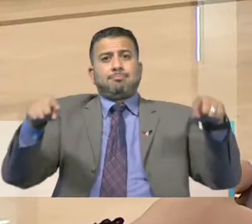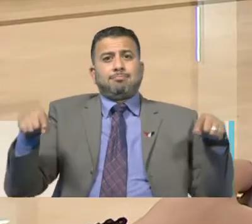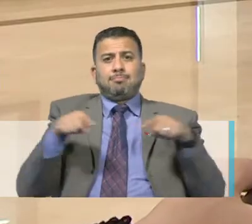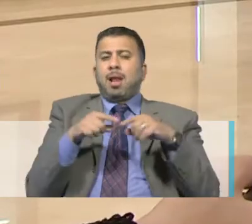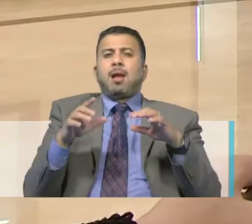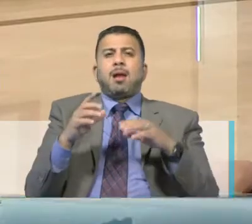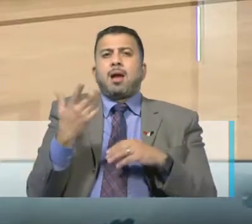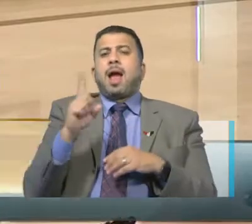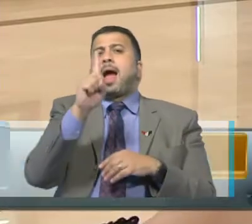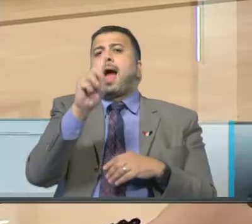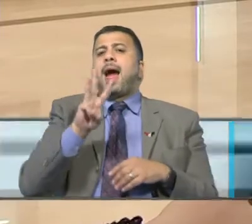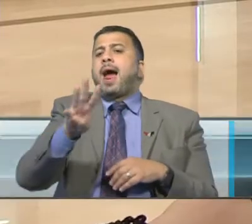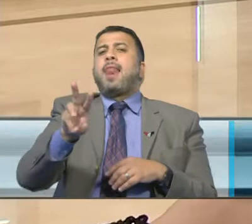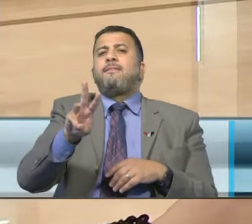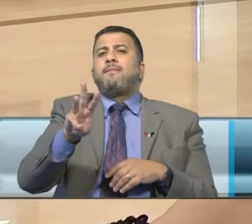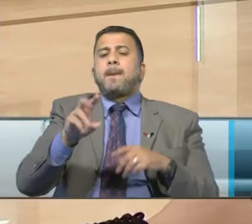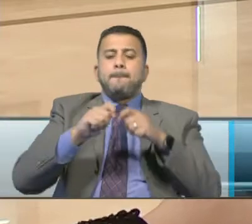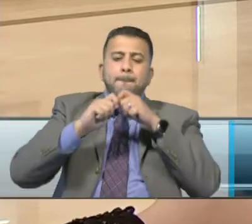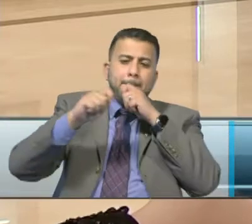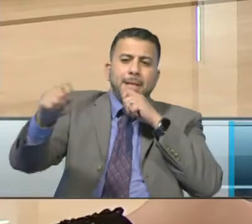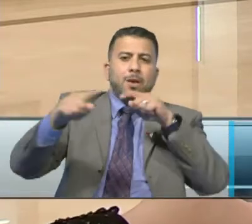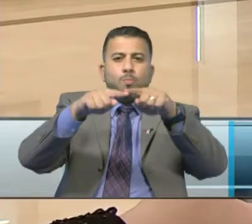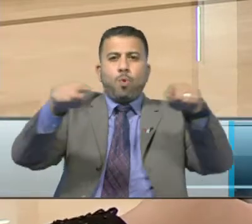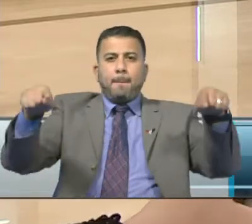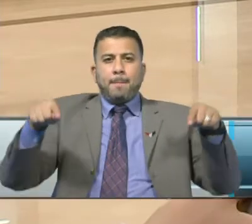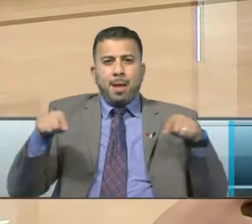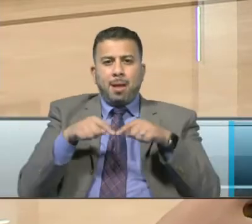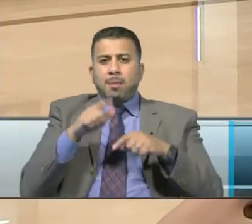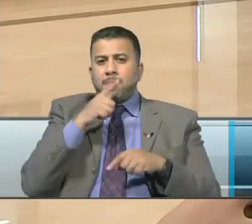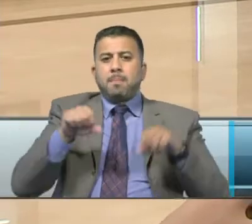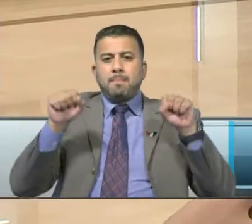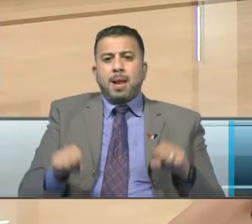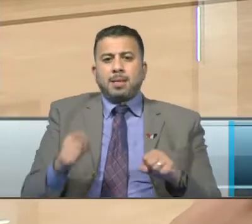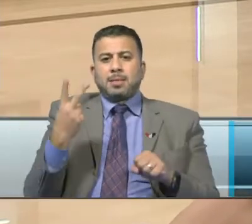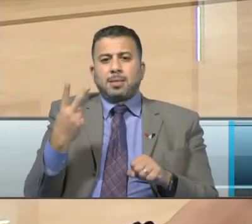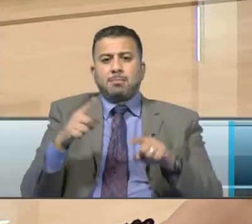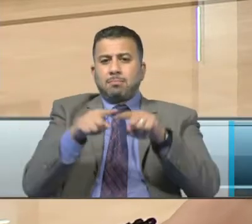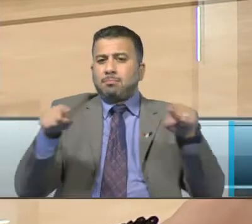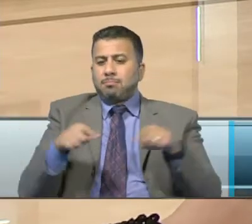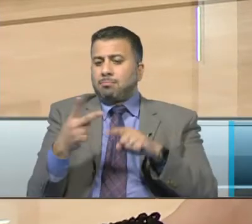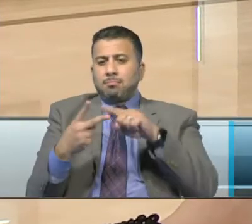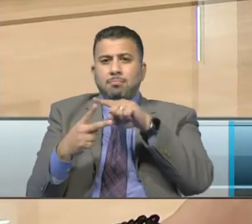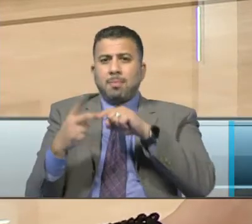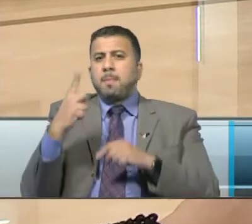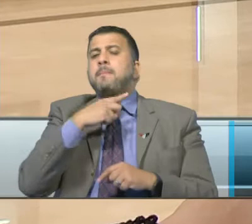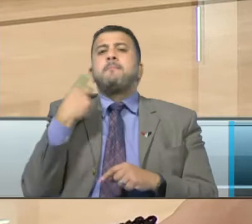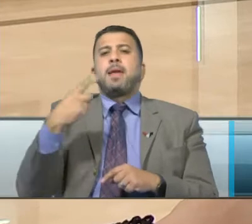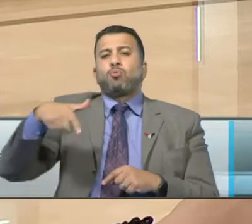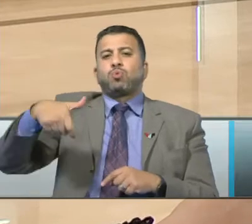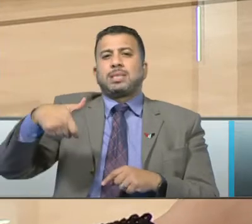الرئيسي 1000 متر مربع. يتكون المبنى الرئيسي من مجلسين بمساحة كل منهما 160 متر